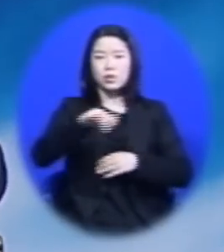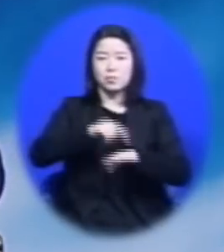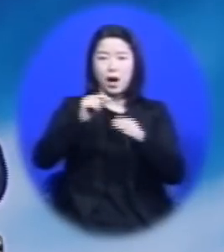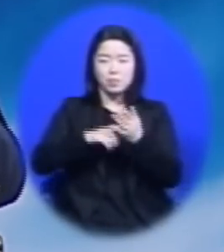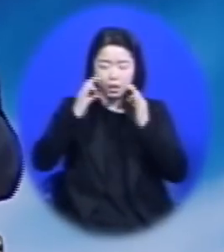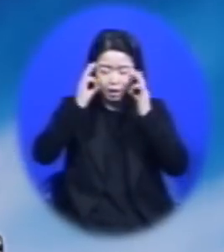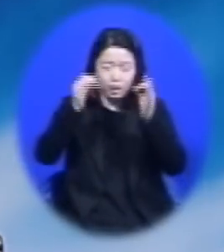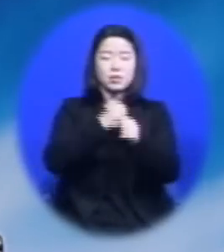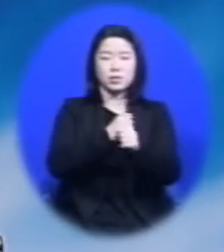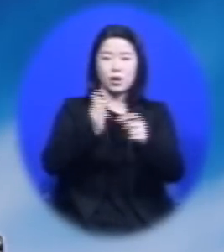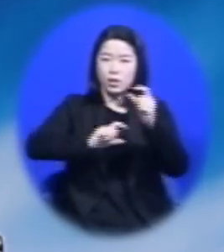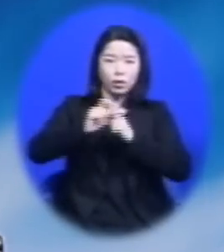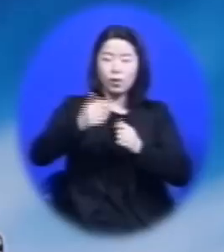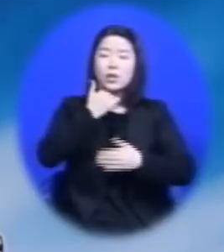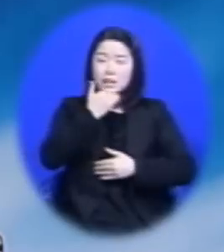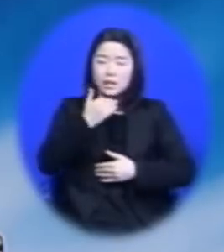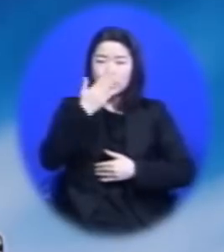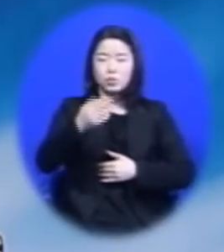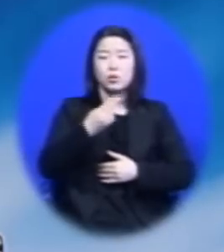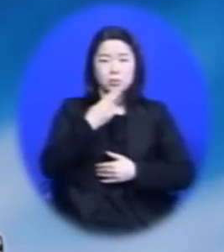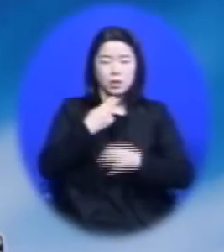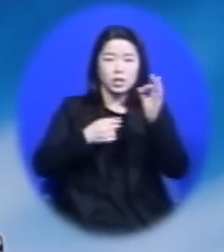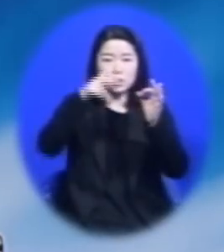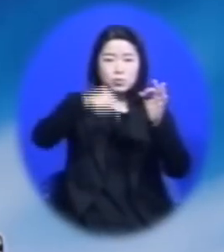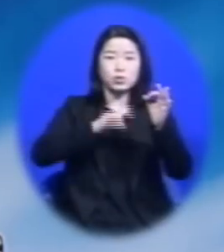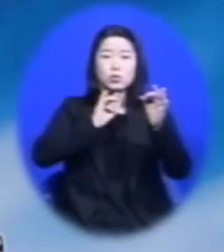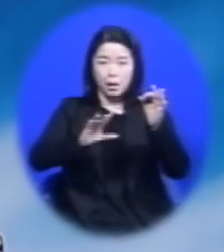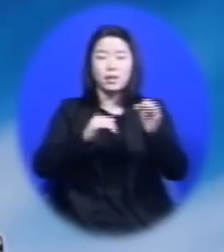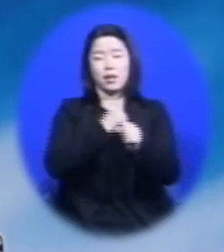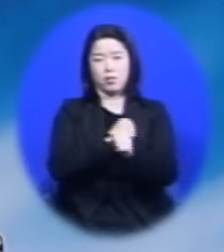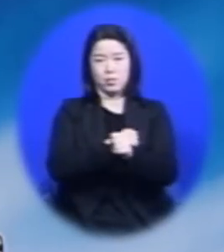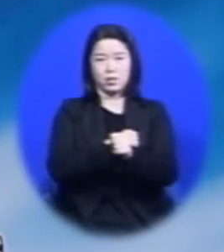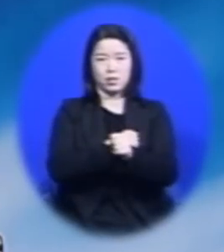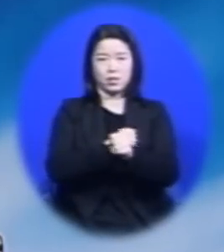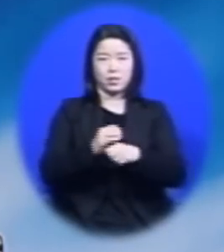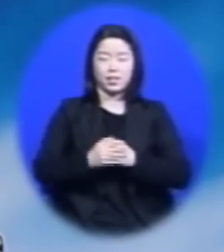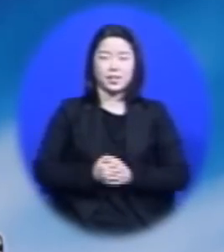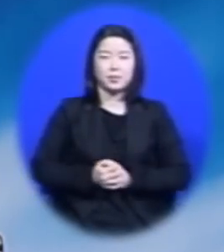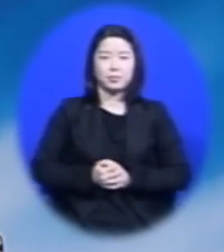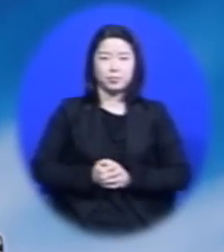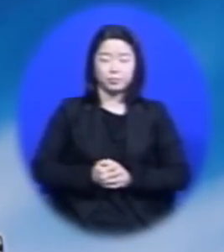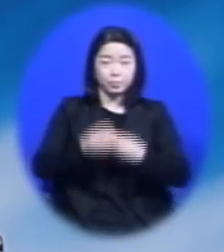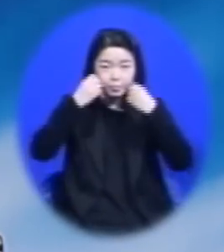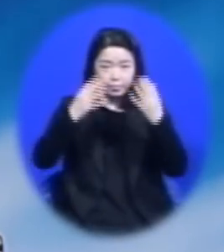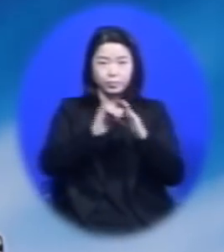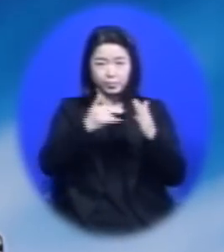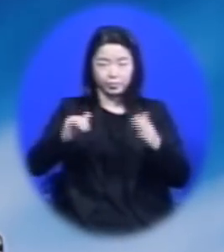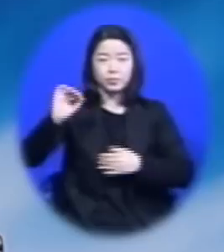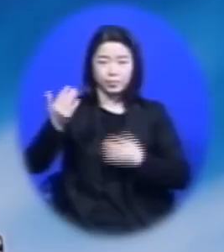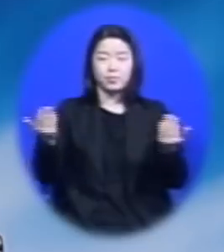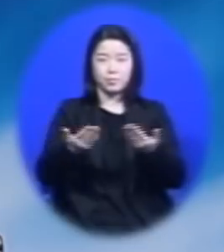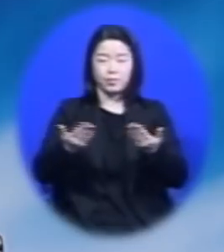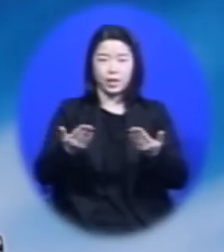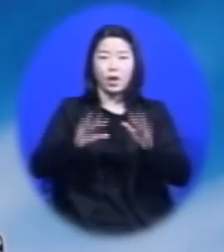간절해서 더 기다릴 수가 없어서 주만 한 겁니다 새가족이 되는 일은